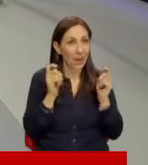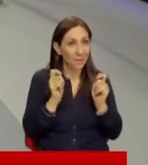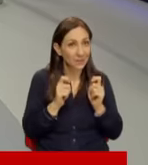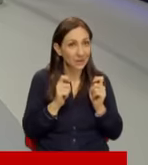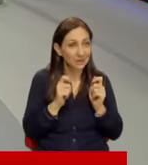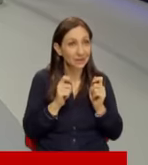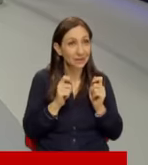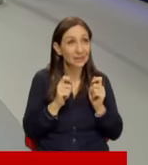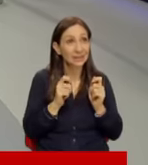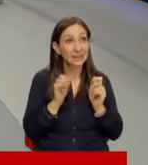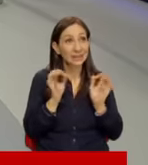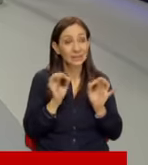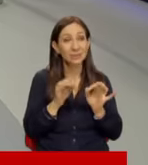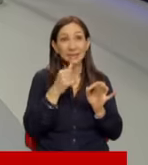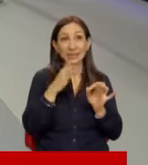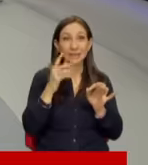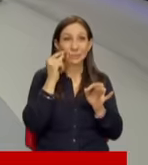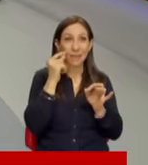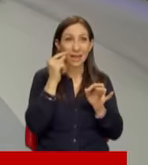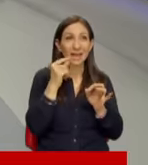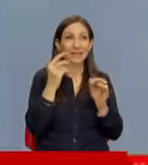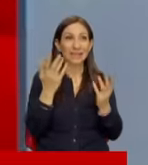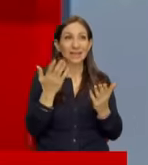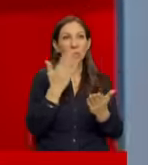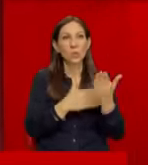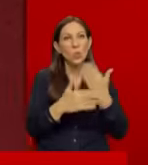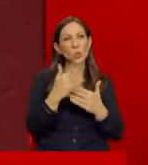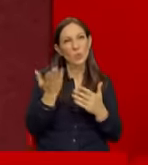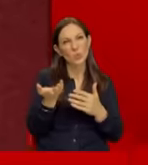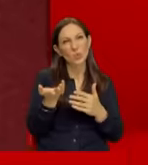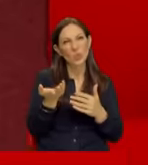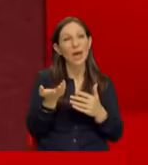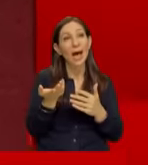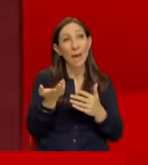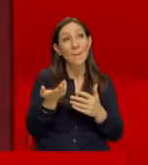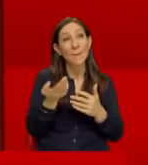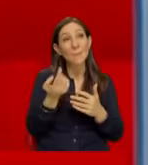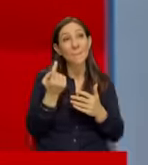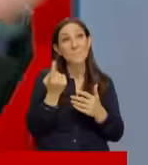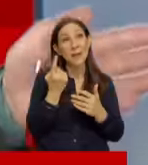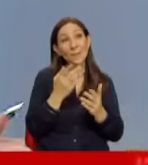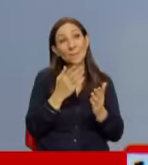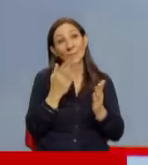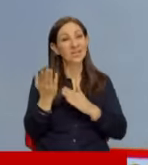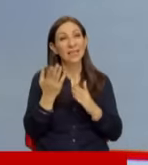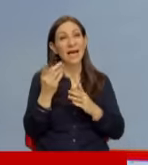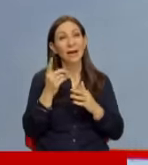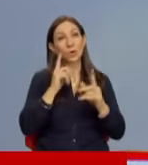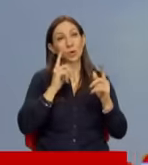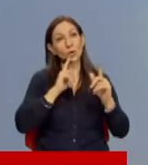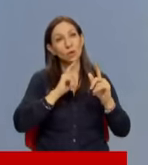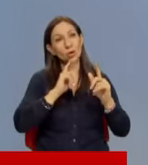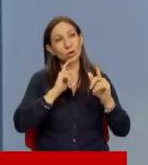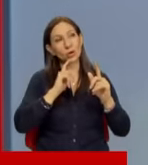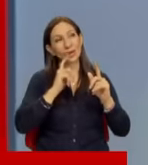bulundun. Şimdi Deniz Zeyrek'le zaten yorduk da kendisini ama bir başka randevusu var diyelim. Başka